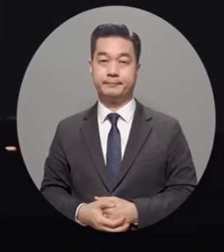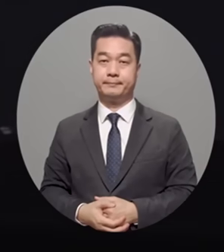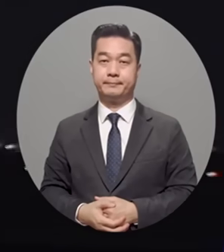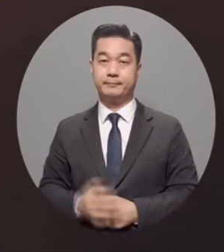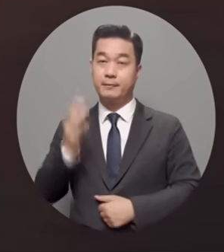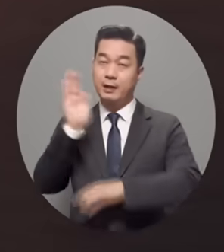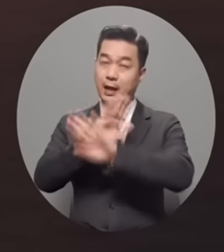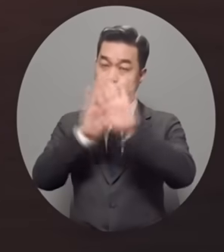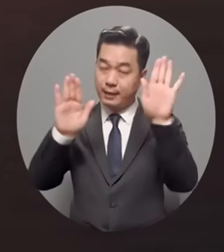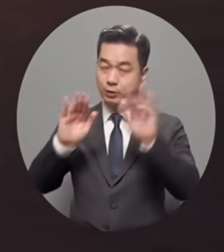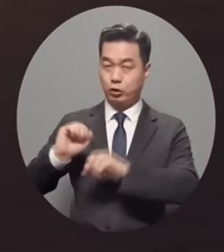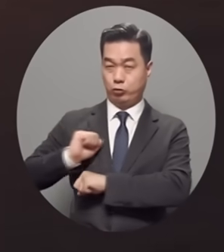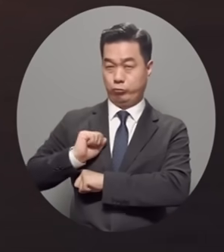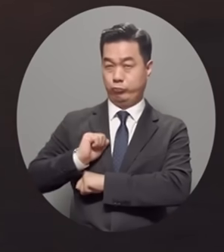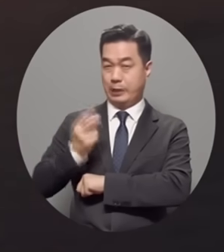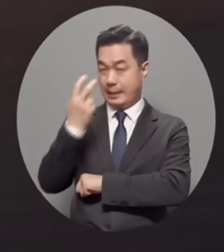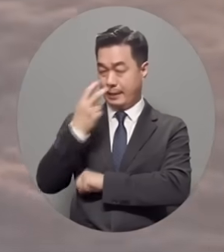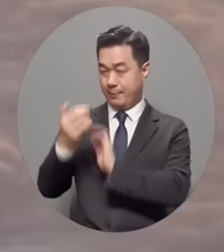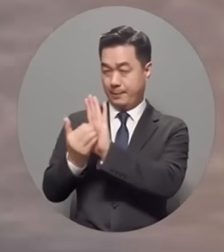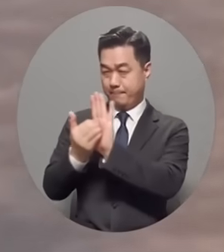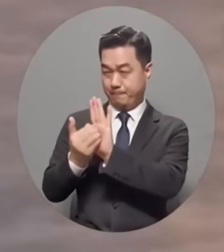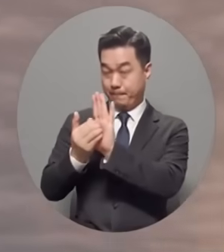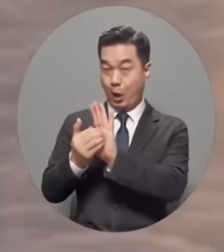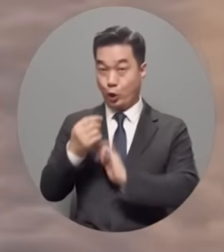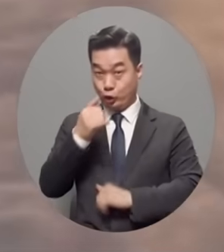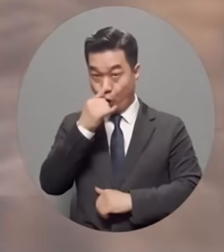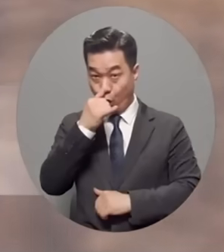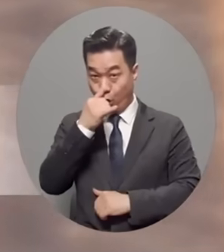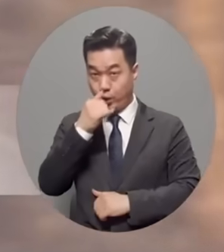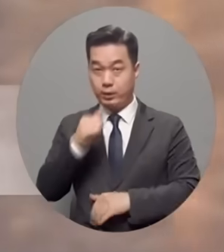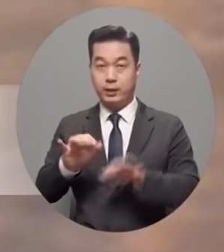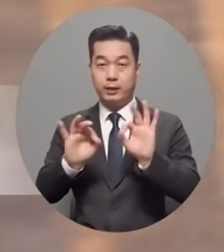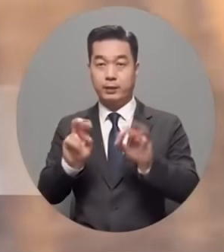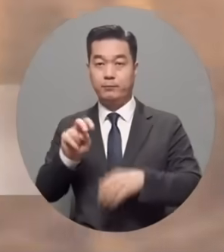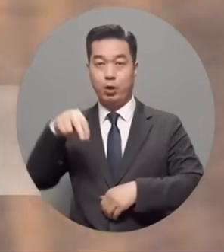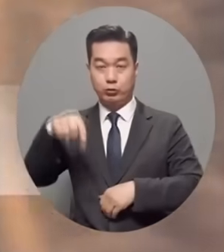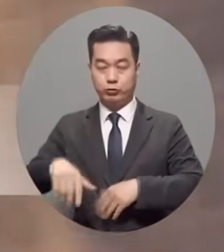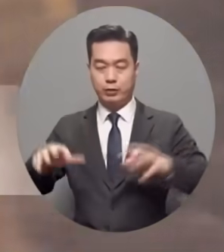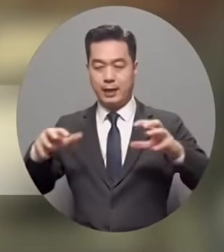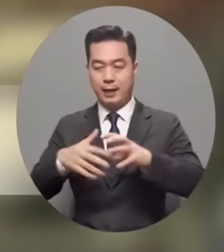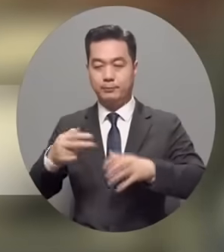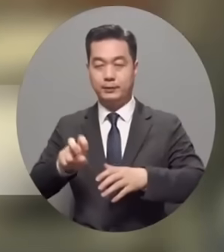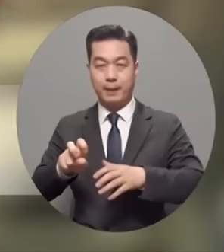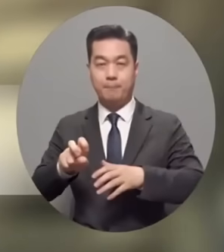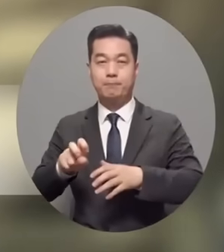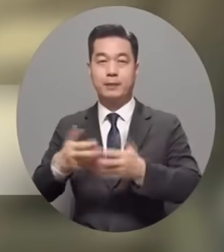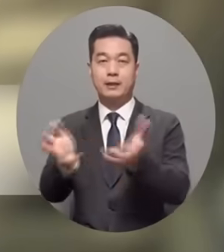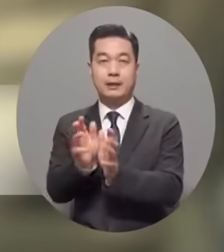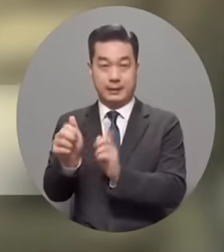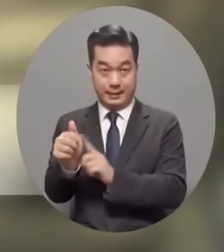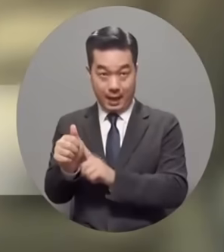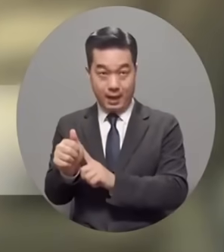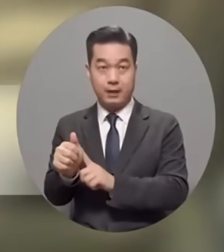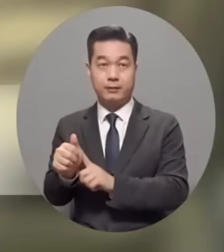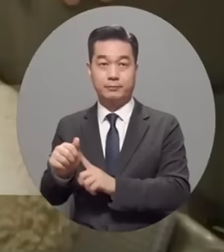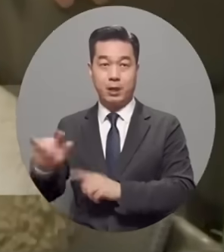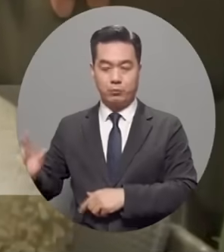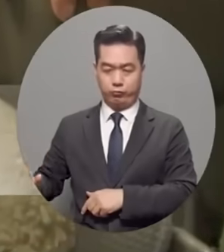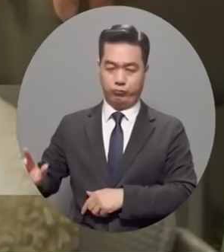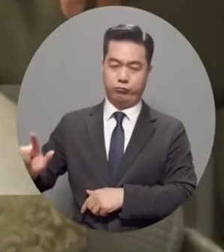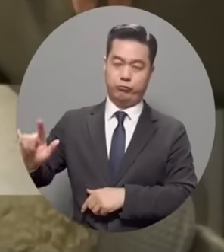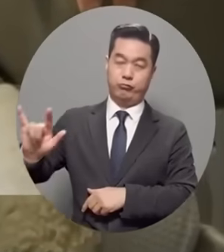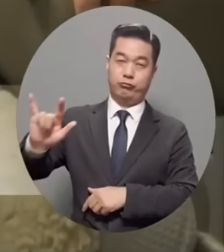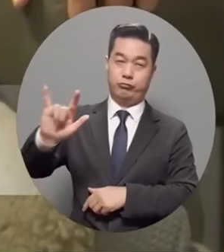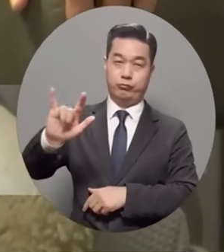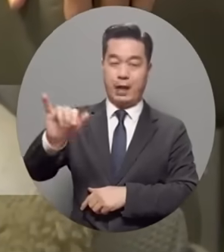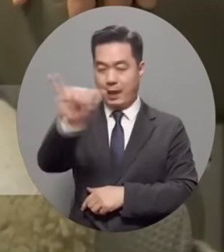하늘에선 군의 대비태세 점검이 이어졌습니다. 김명수 합참의장은 항공통제기 PCI에서 최전방을 비롯한